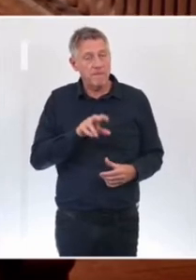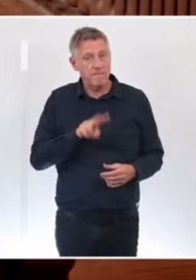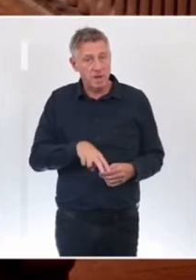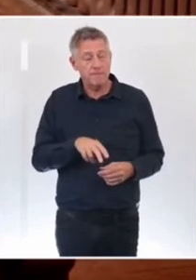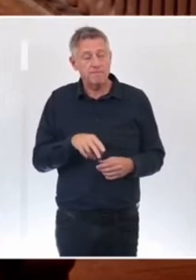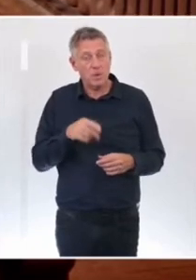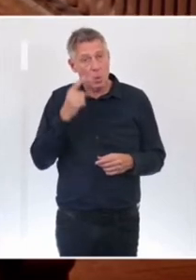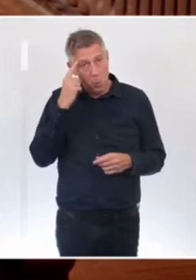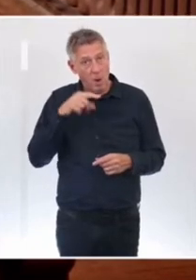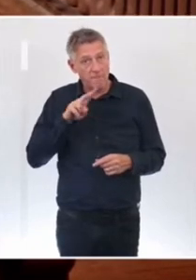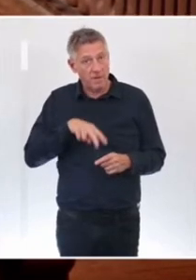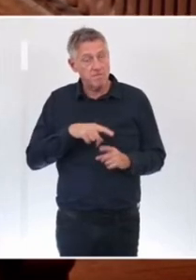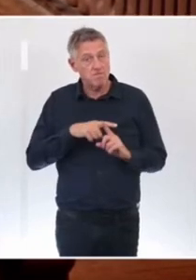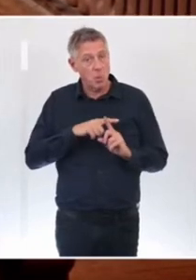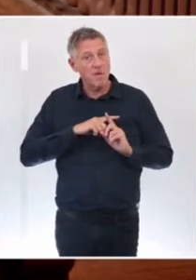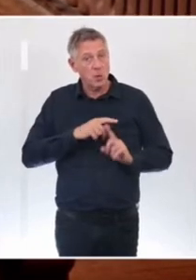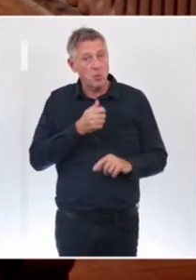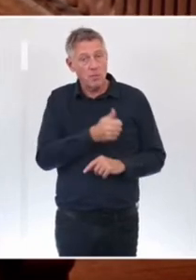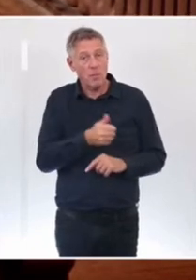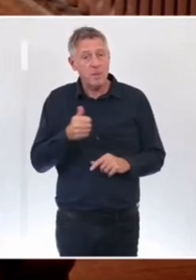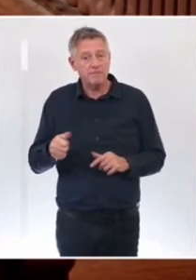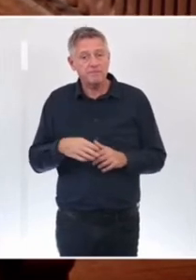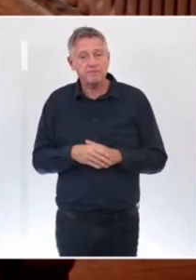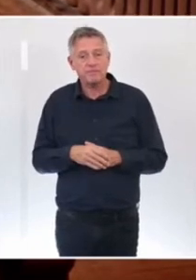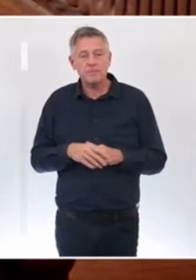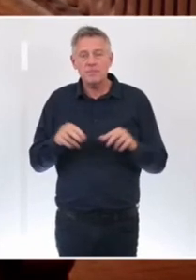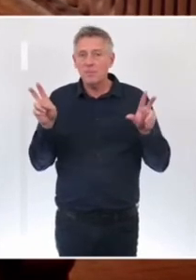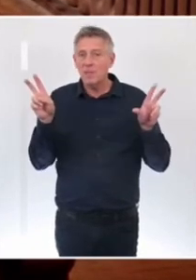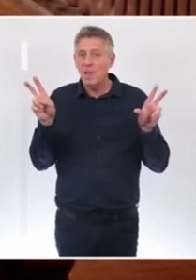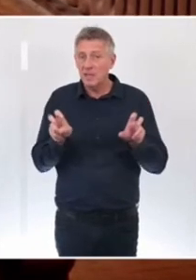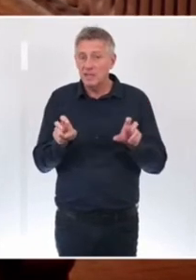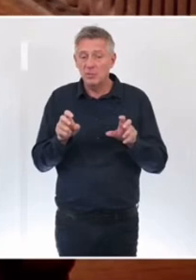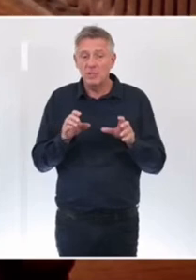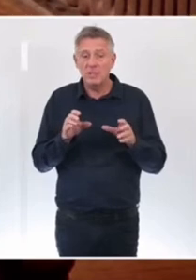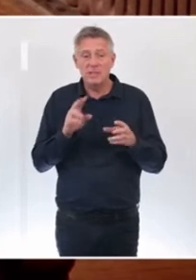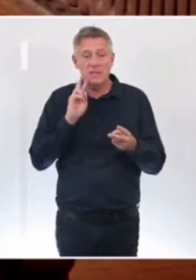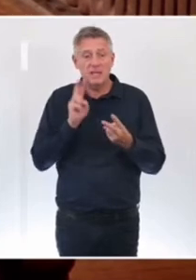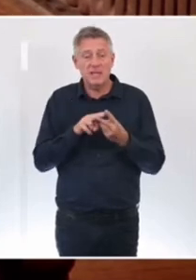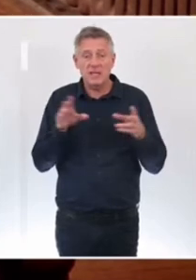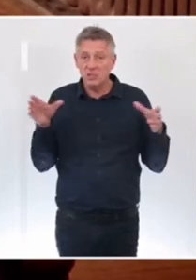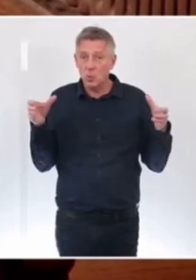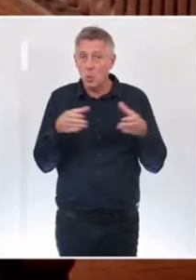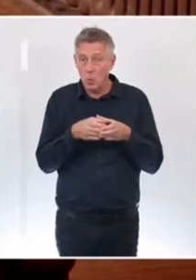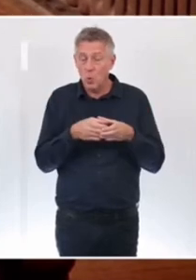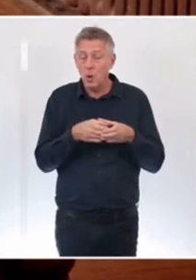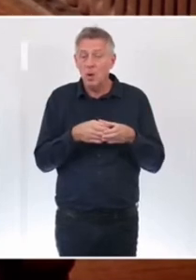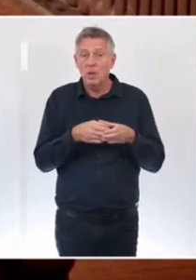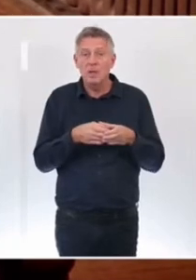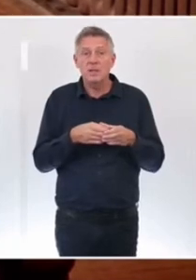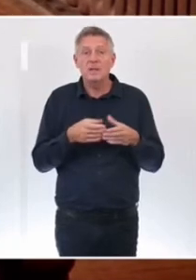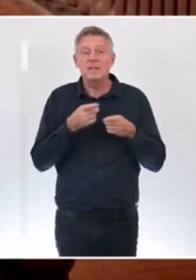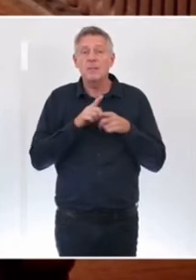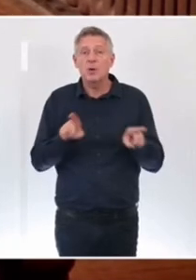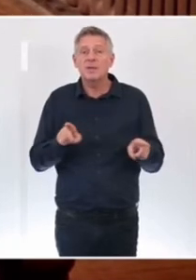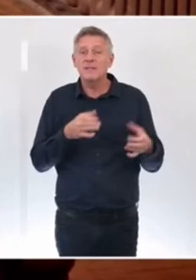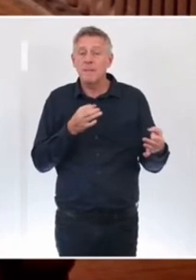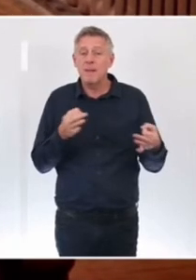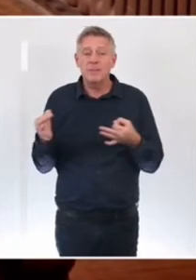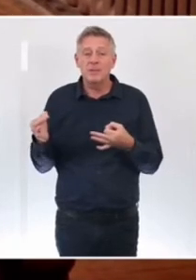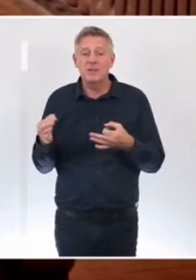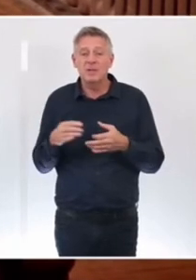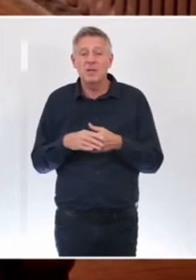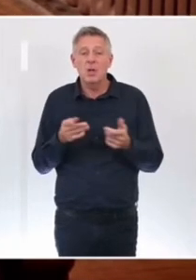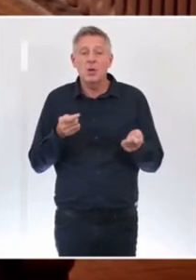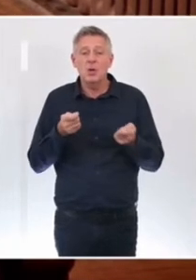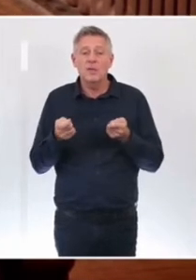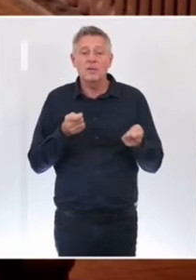faites. Quand on regarde l'intitulé de votre délégation, elle est d'ailleurs explicite, hein, la démocratie permanente et la